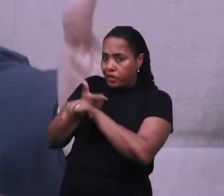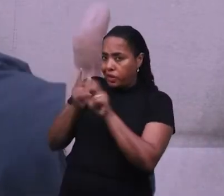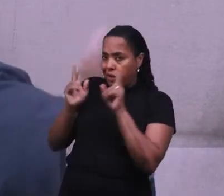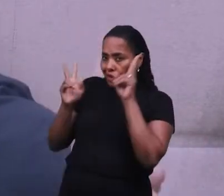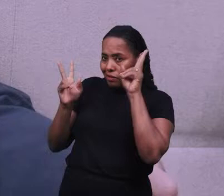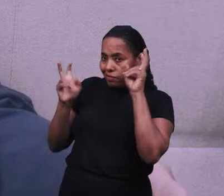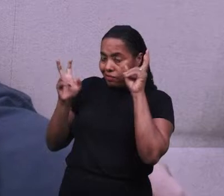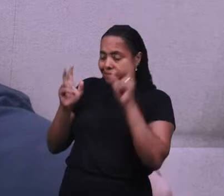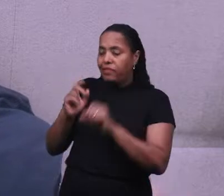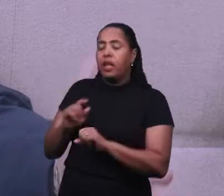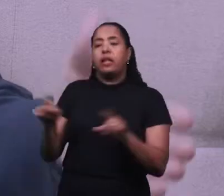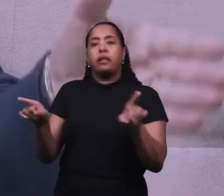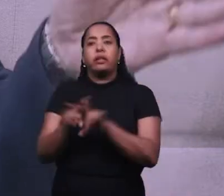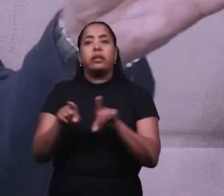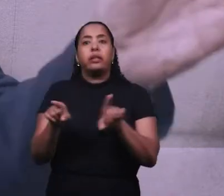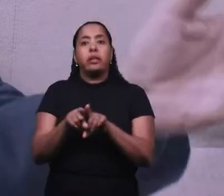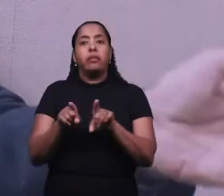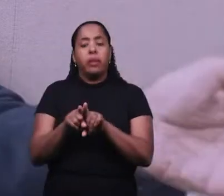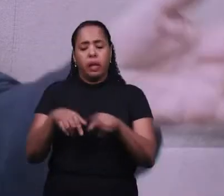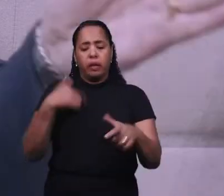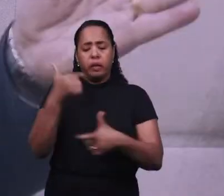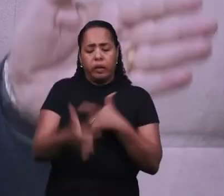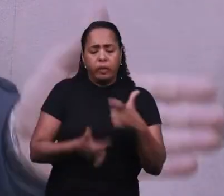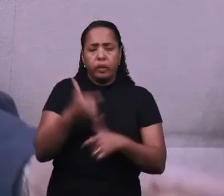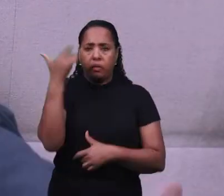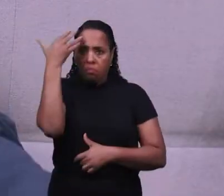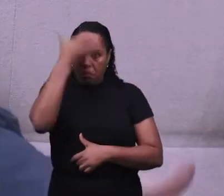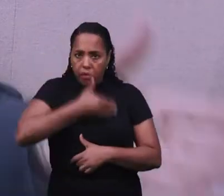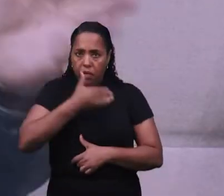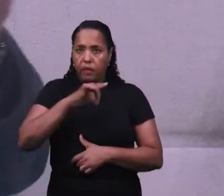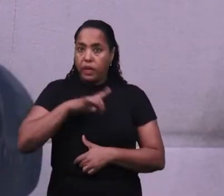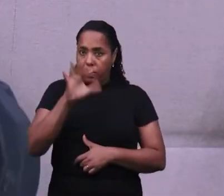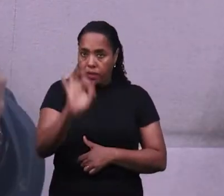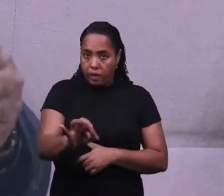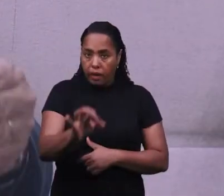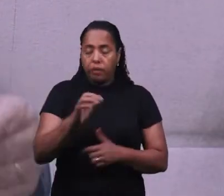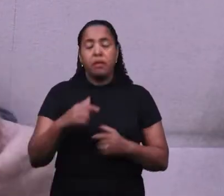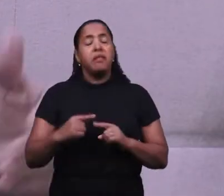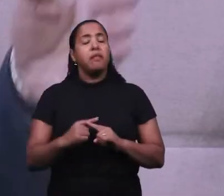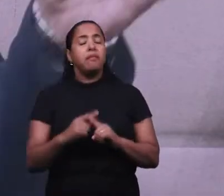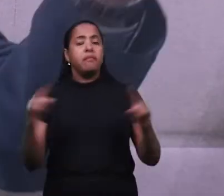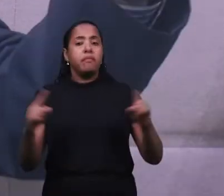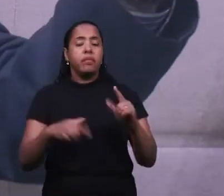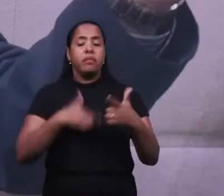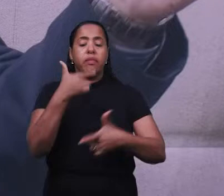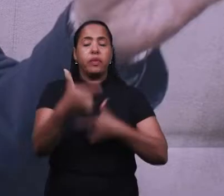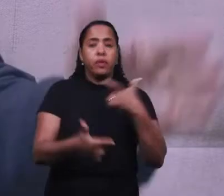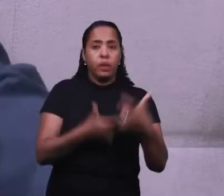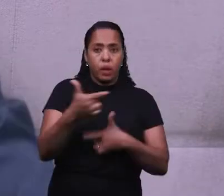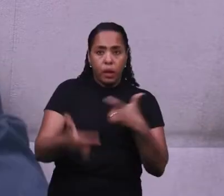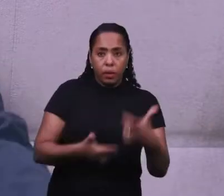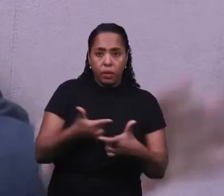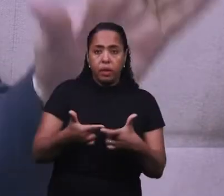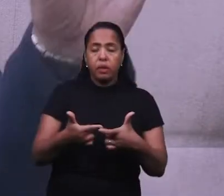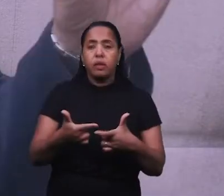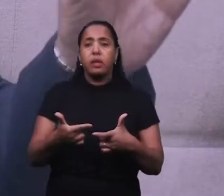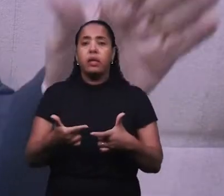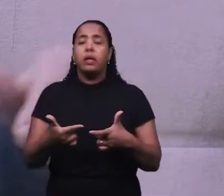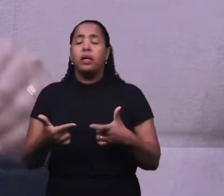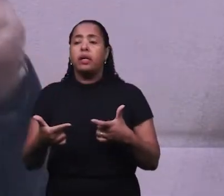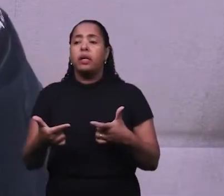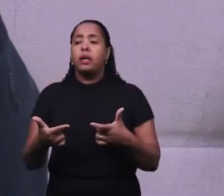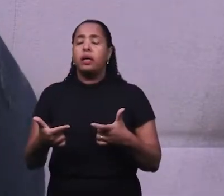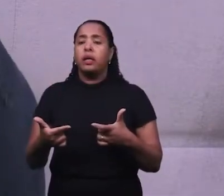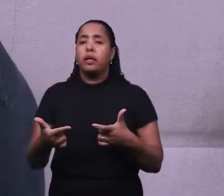de cette conquête, entre guillemets, n'est-ce pas? Elle passe par ces luttes, par ces épreuves, n'est-ce pas? Mais sont